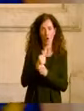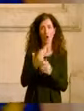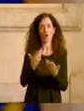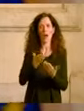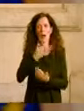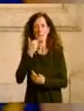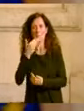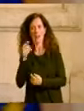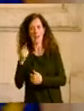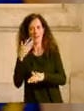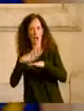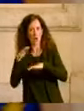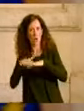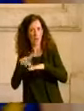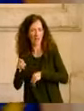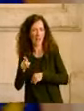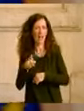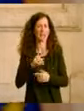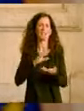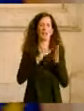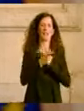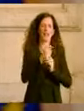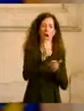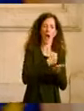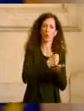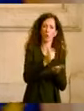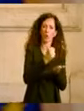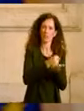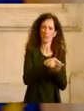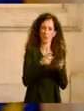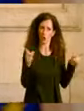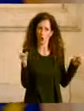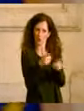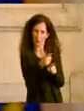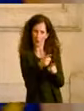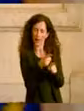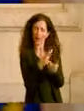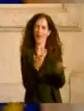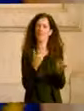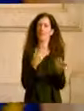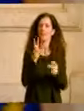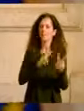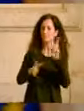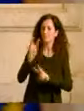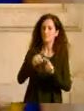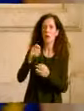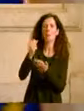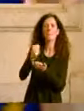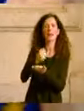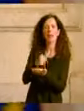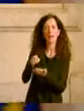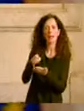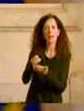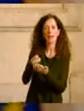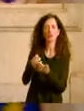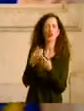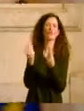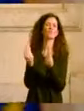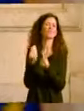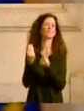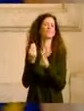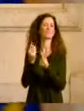inizia ad abbreviare a un termine per un'autorizzazione, si inizia a individuare un permesso come superfluo, si crea